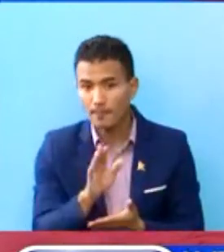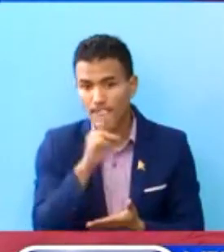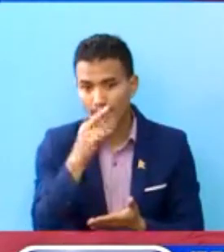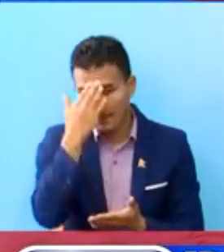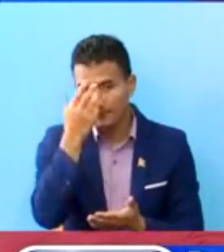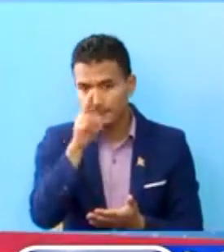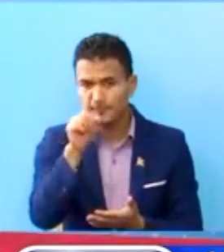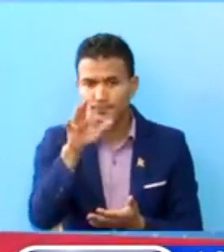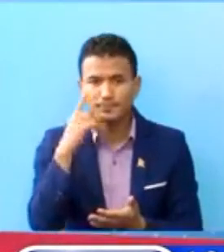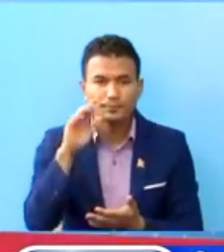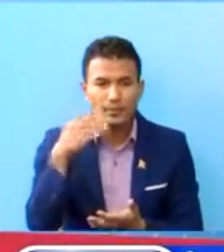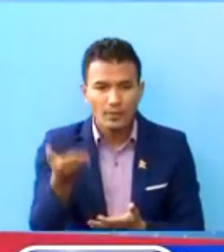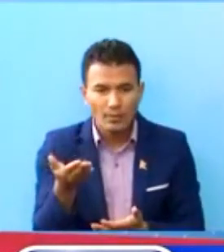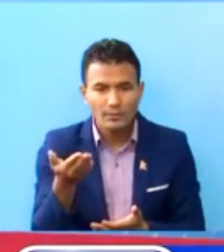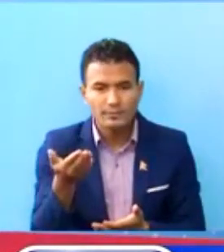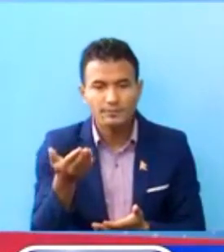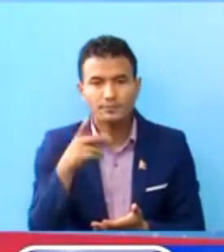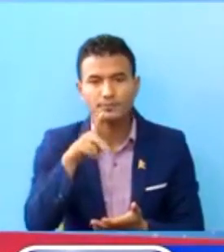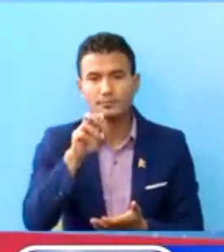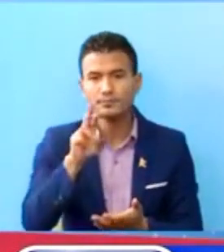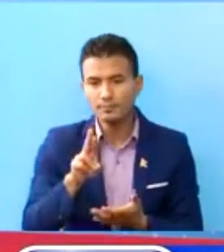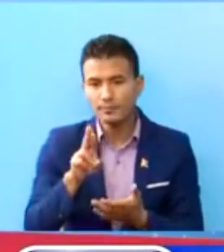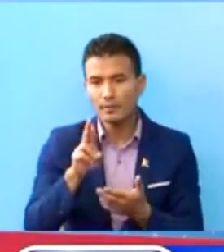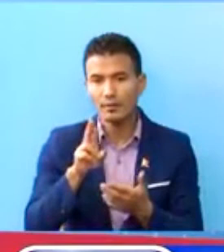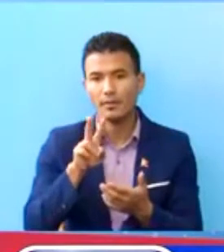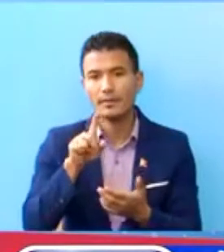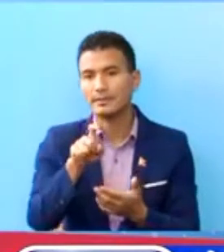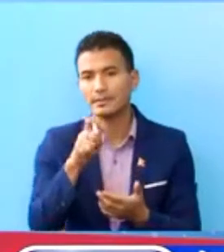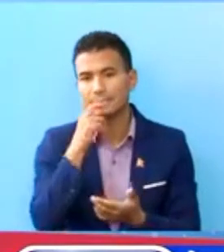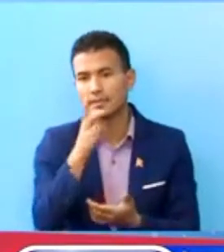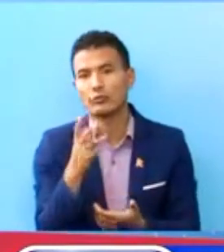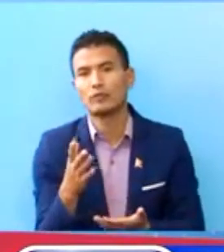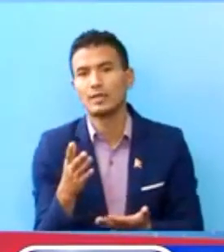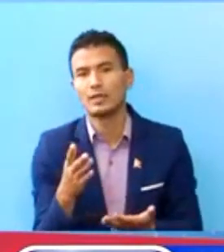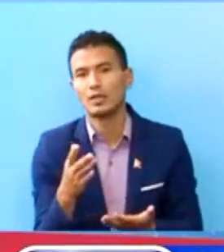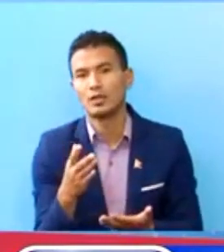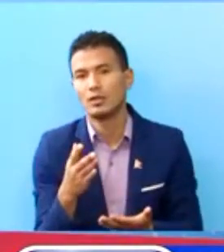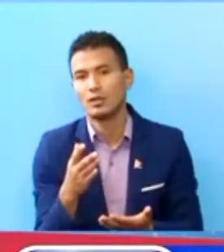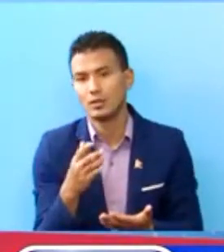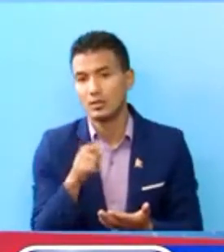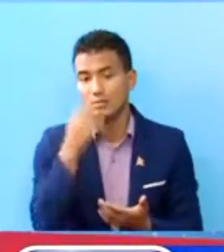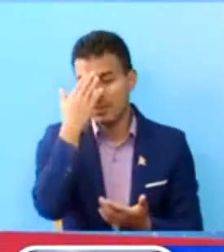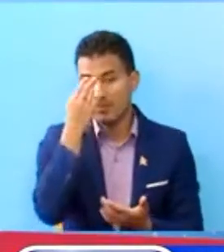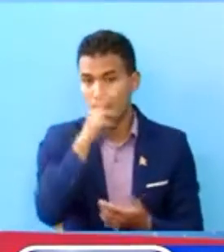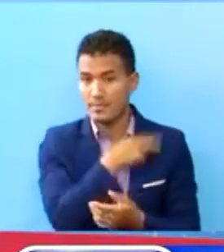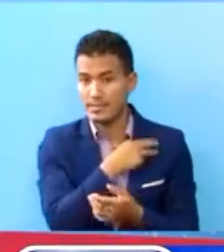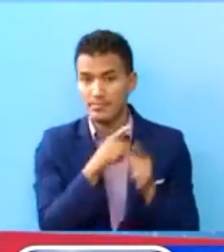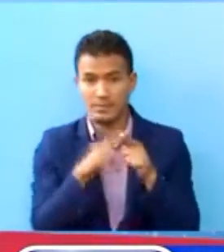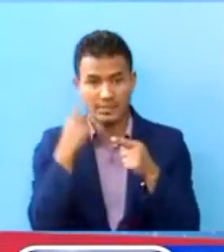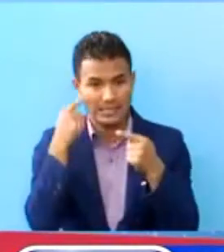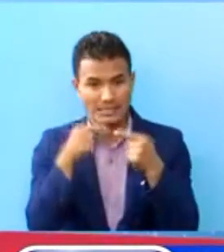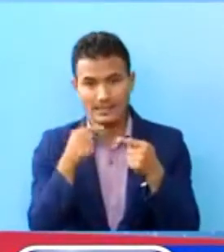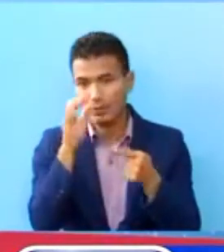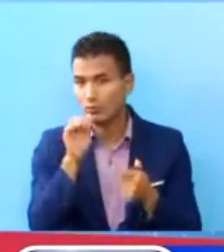इन्फेक्सन भएको 15 दिन पछाडि पिसिआरले चाहिँ भाइरस डिटेक्ट गर्दैन र इन्फेक्सन भएको मान्छेमा पनि नेगेटिभ